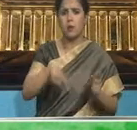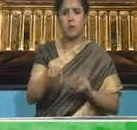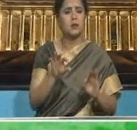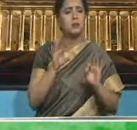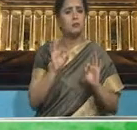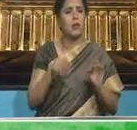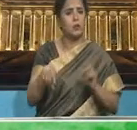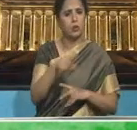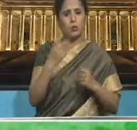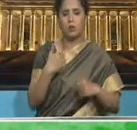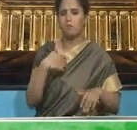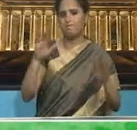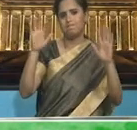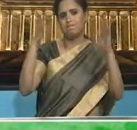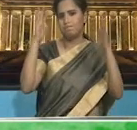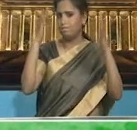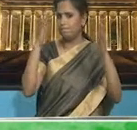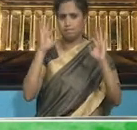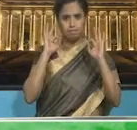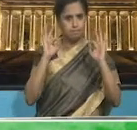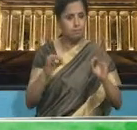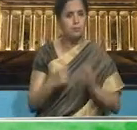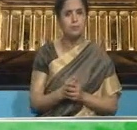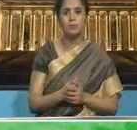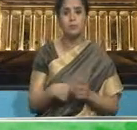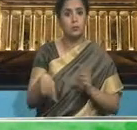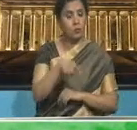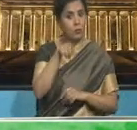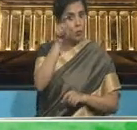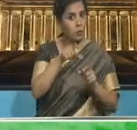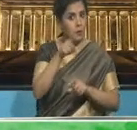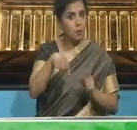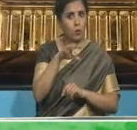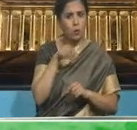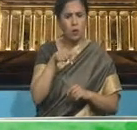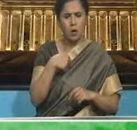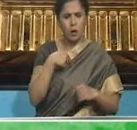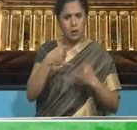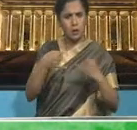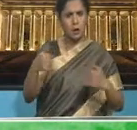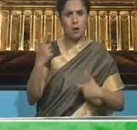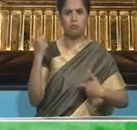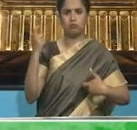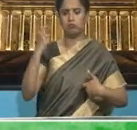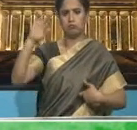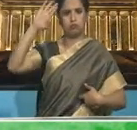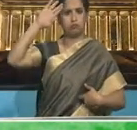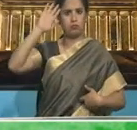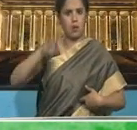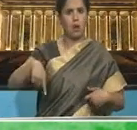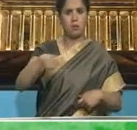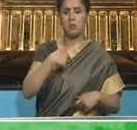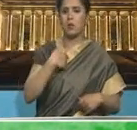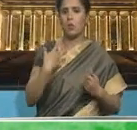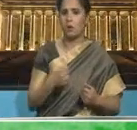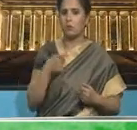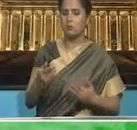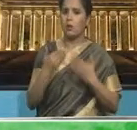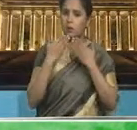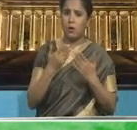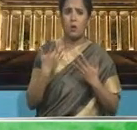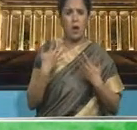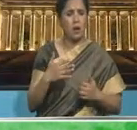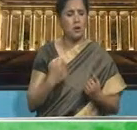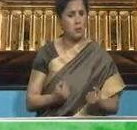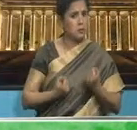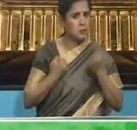से सराहना करती हूँ जो हमारी सीमाओं की रक्षा करते हैं और किसी भी त्याग